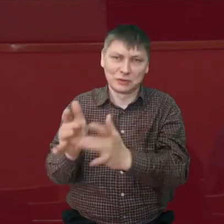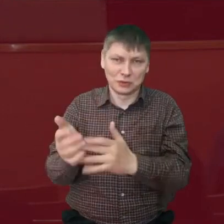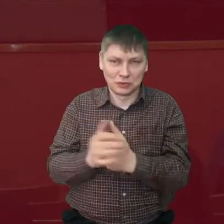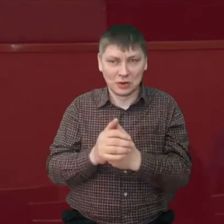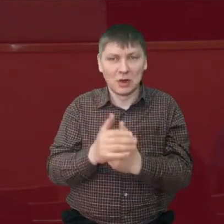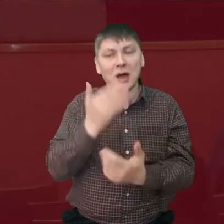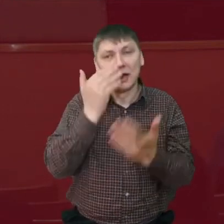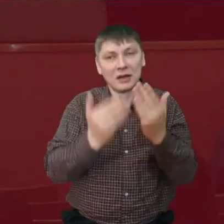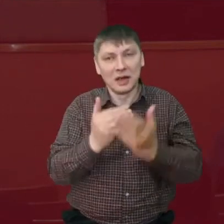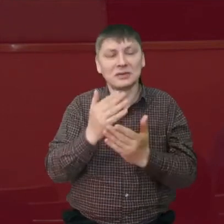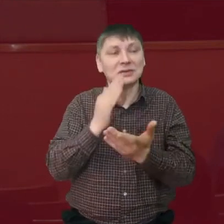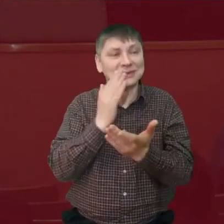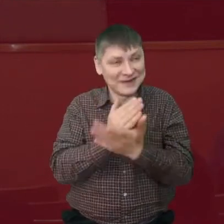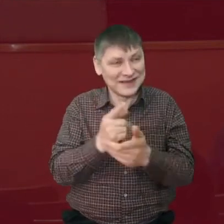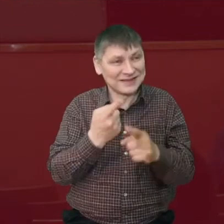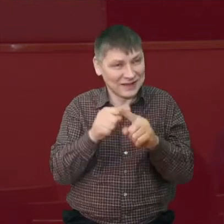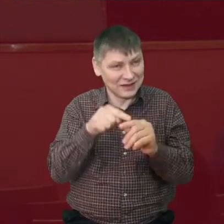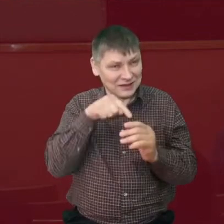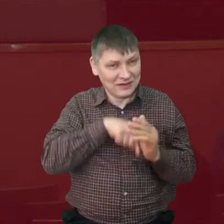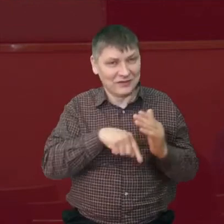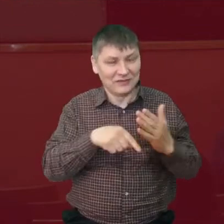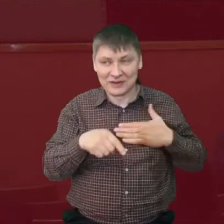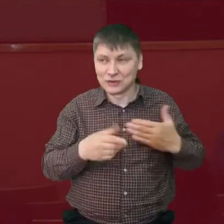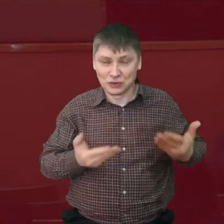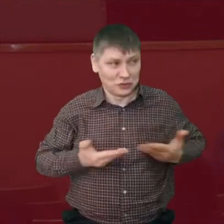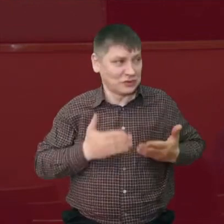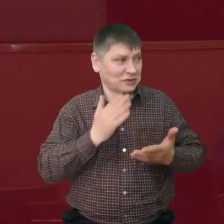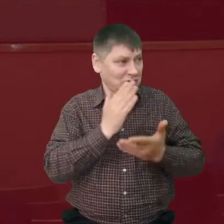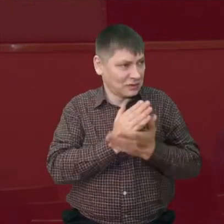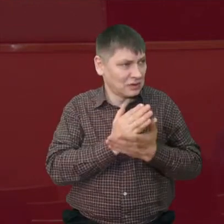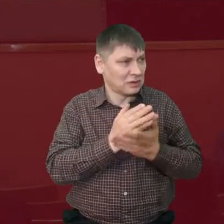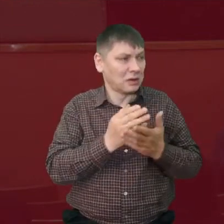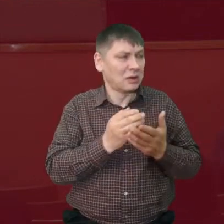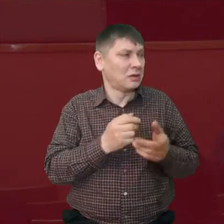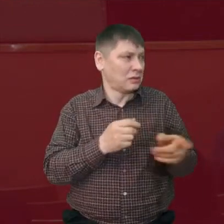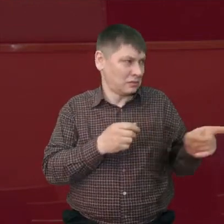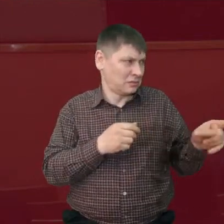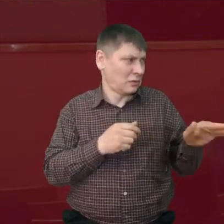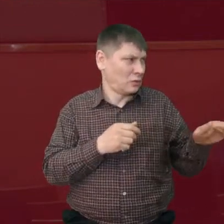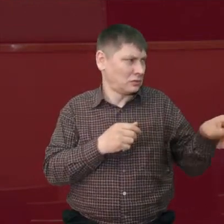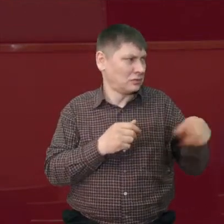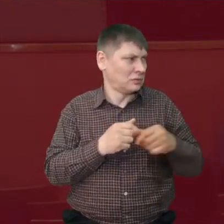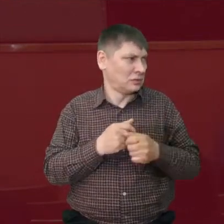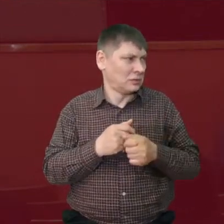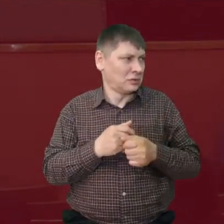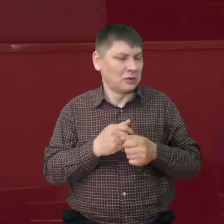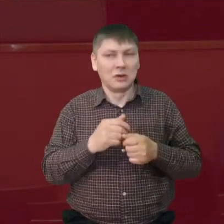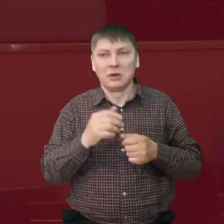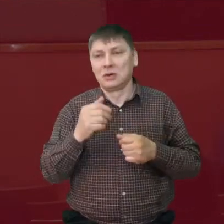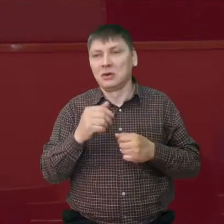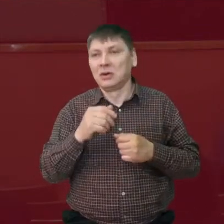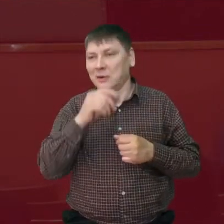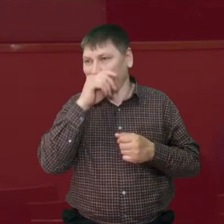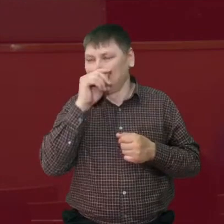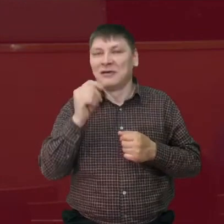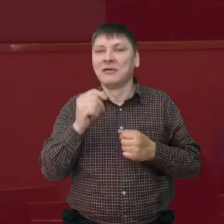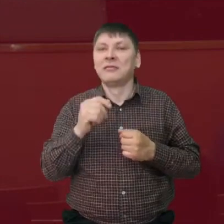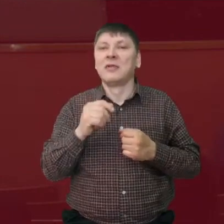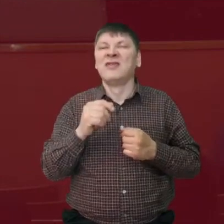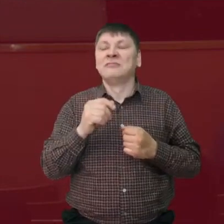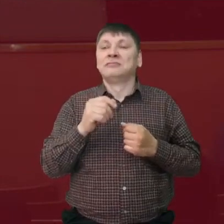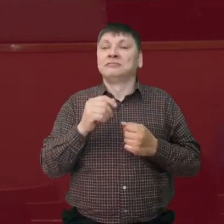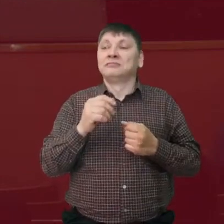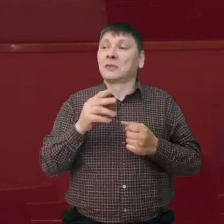жизни, если мы имеем этот плод, он как раз и делает нас способными или воспринимаемыми другими людьми,